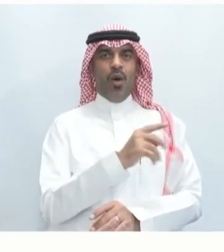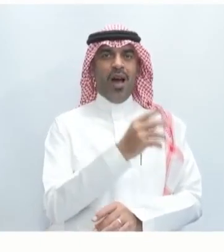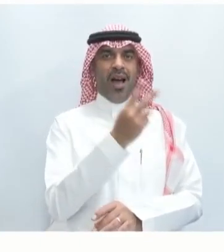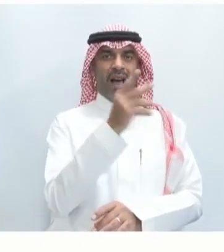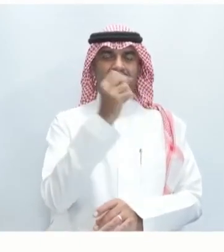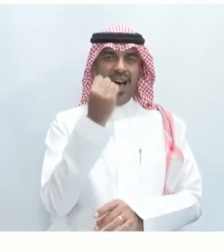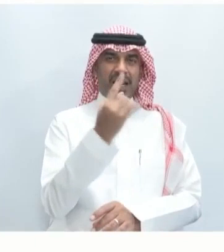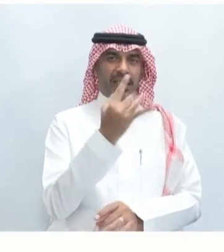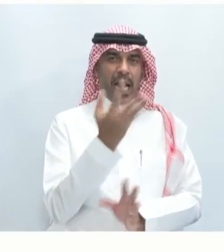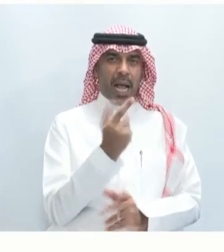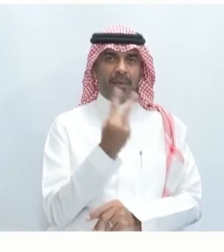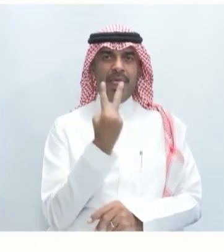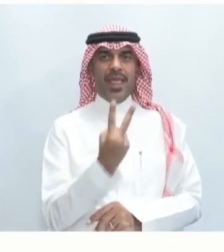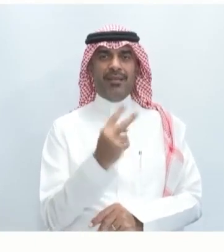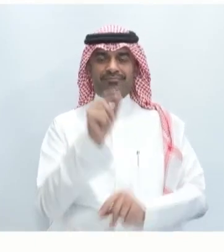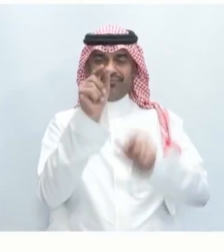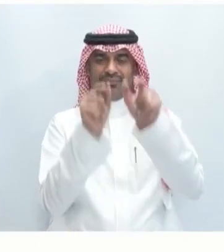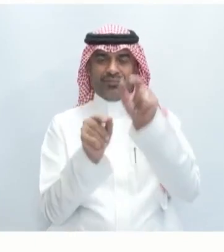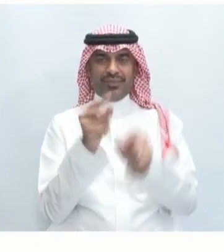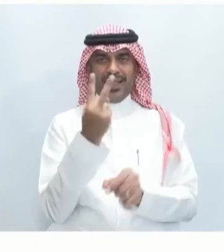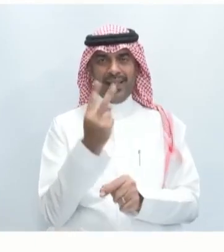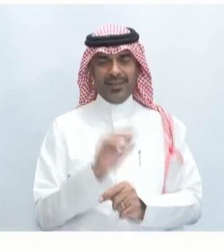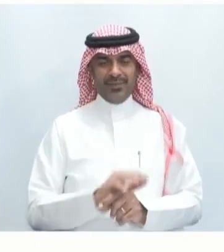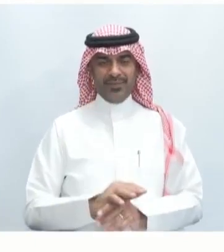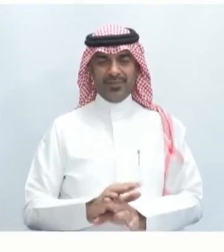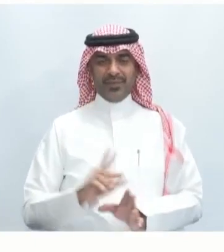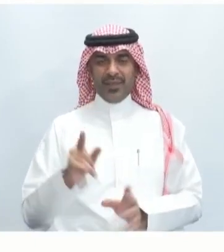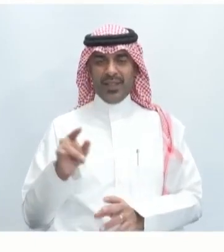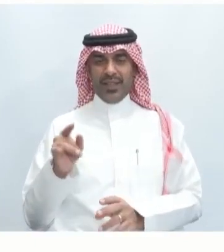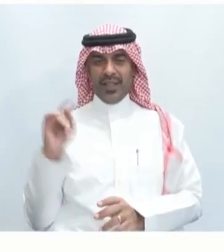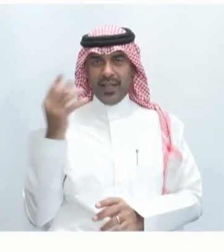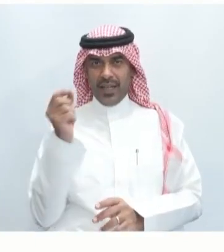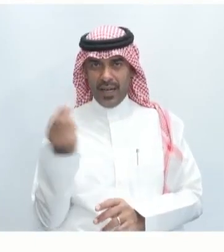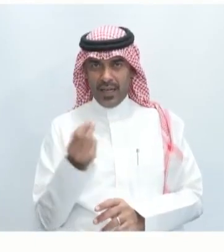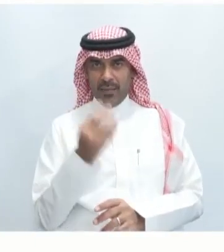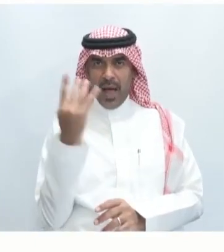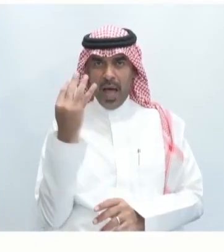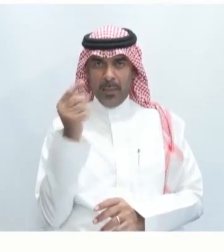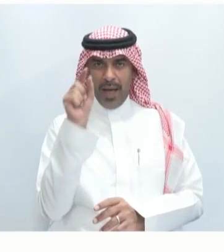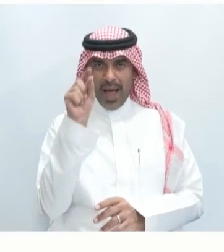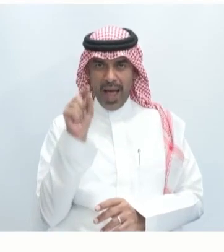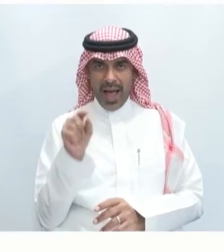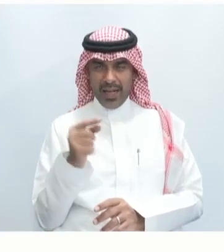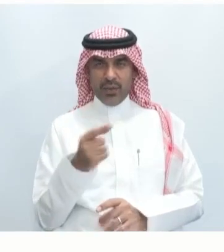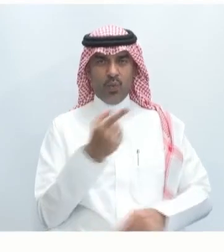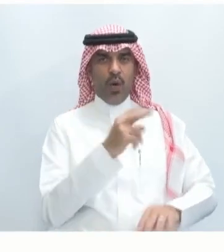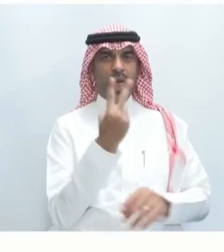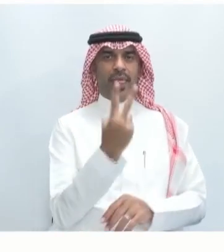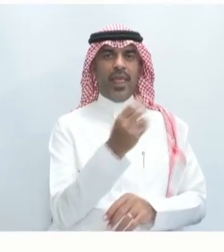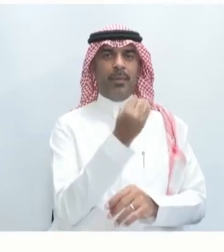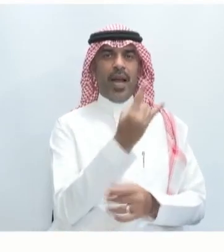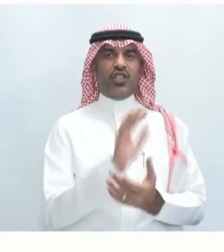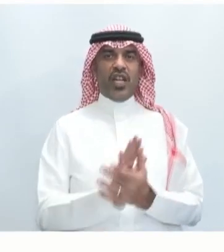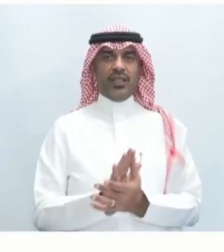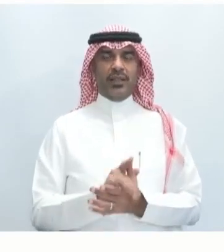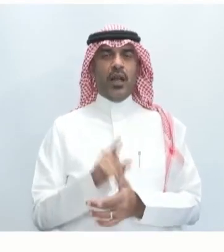من عشرات بارك الله فيكم فنكتب اربعه احاد واثنان من العشرات